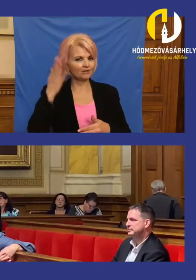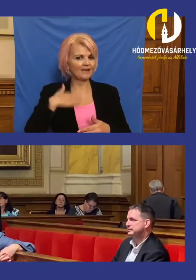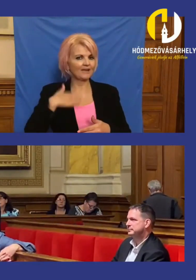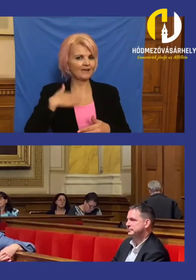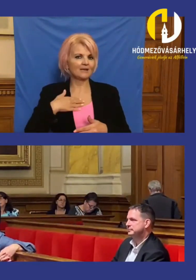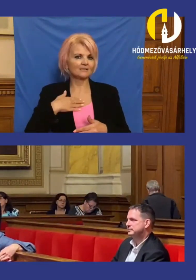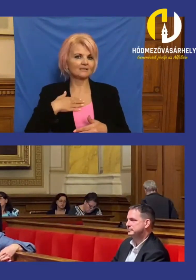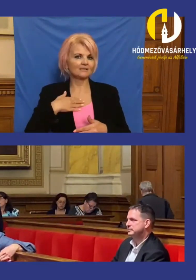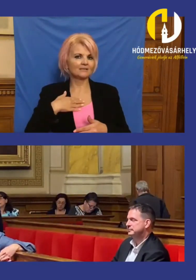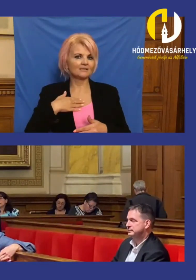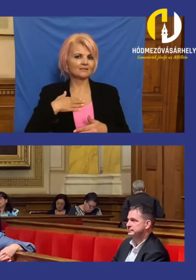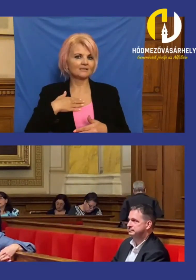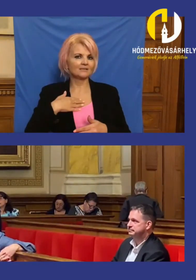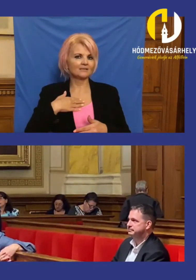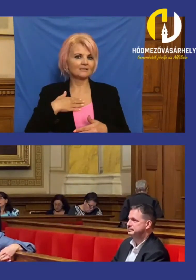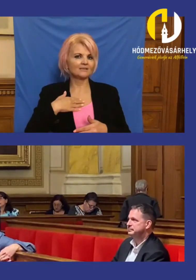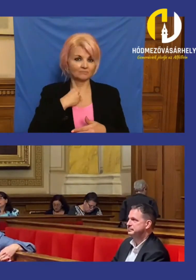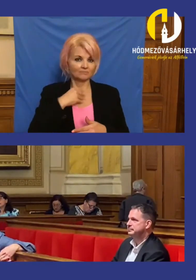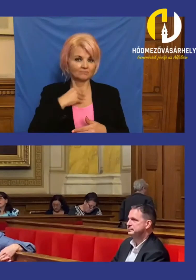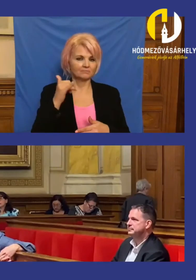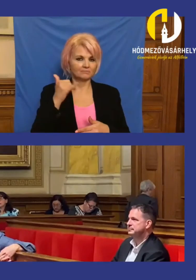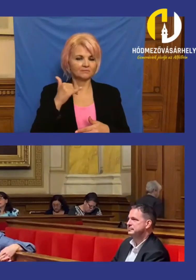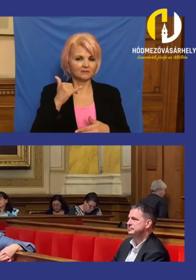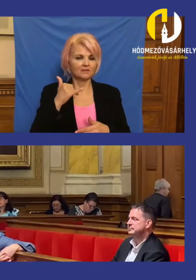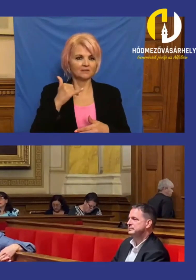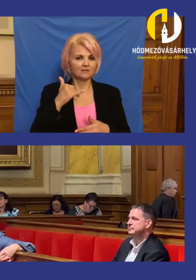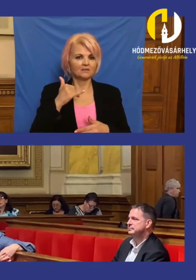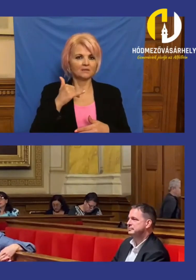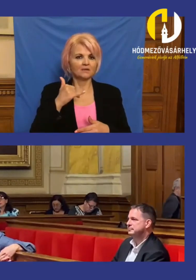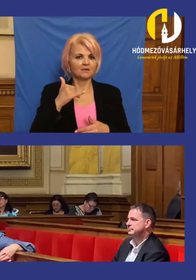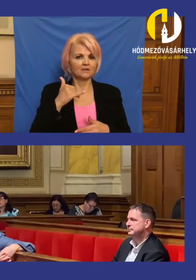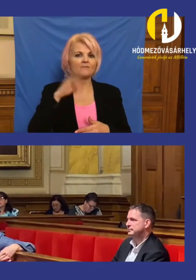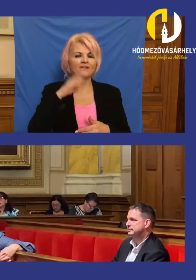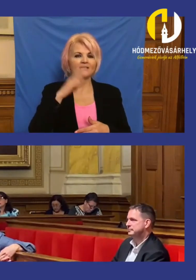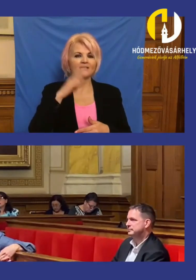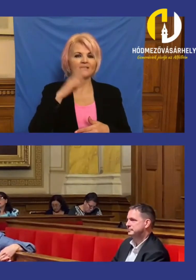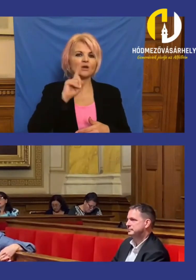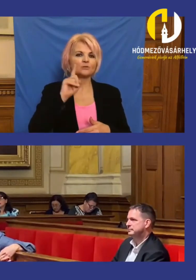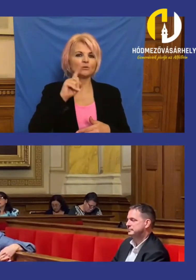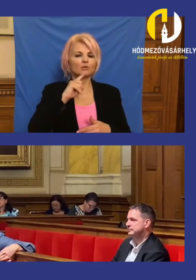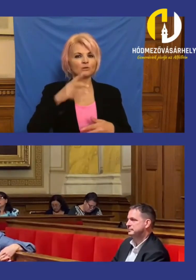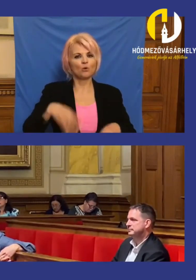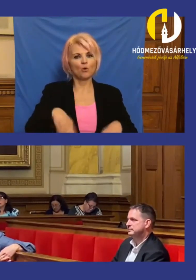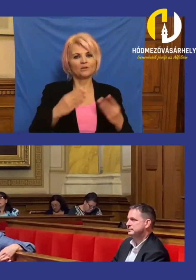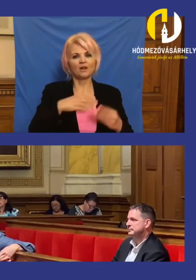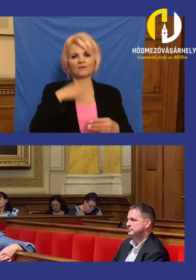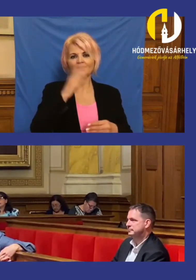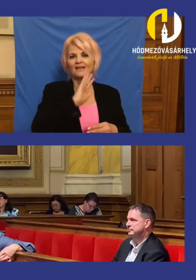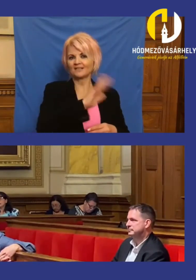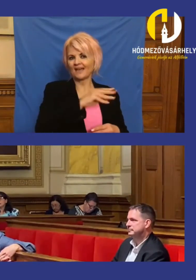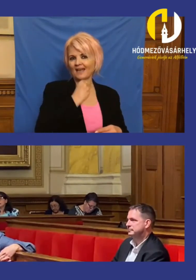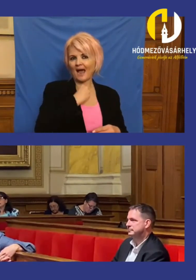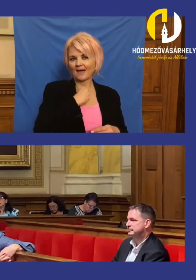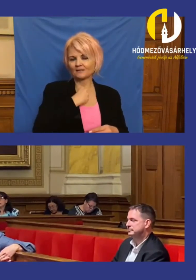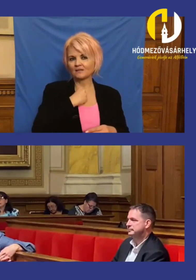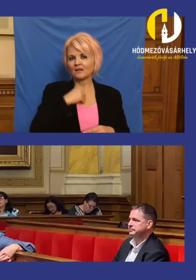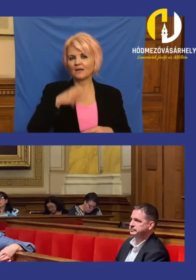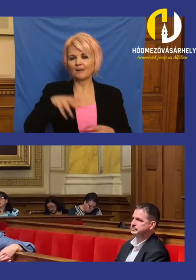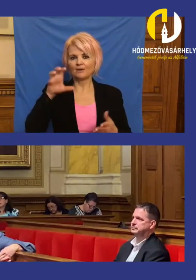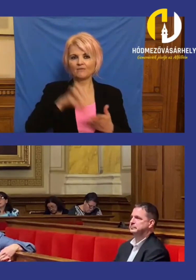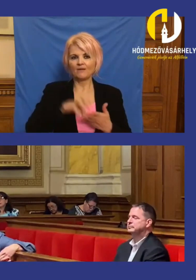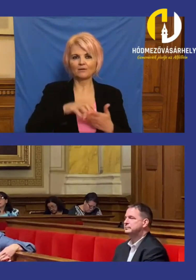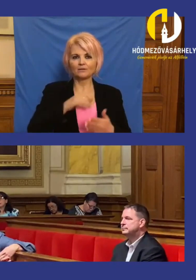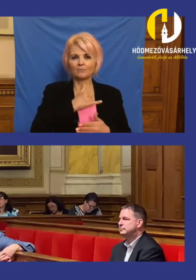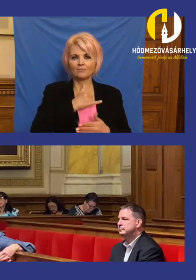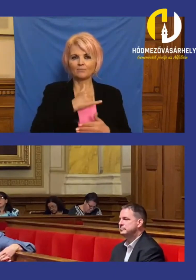árt. Ezzel is egyetértek. Igen. Én biztos vagyok benne, hogy a fideszes hazudozó oldalak a Fidesznek ártanak. Ebben a városban még a legtájékozatlanabb emberek